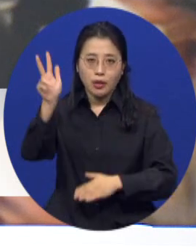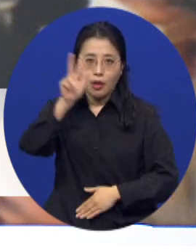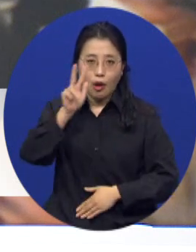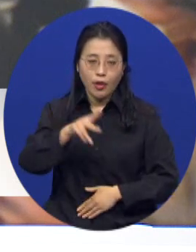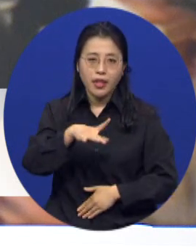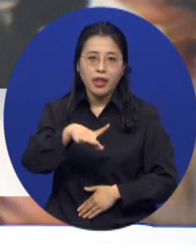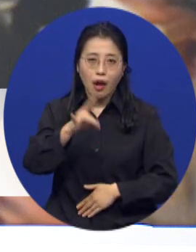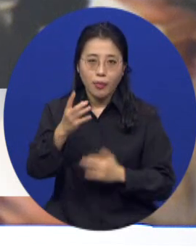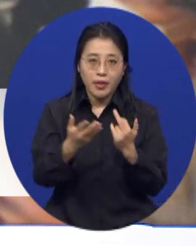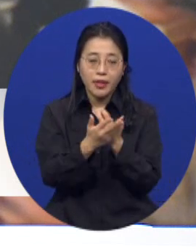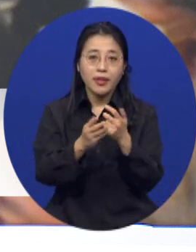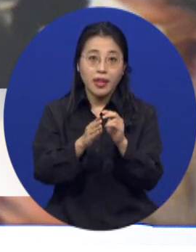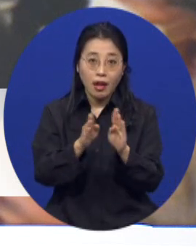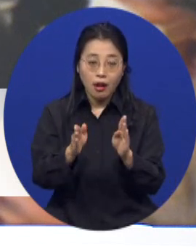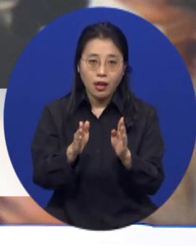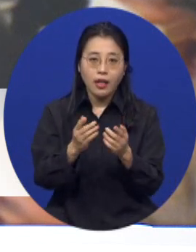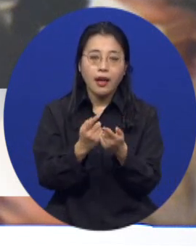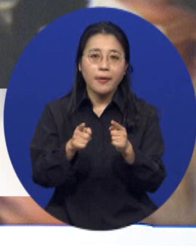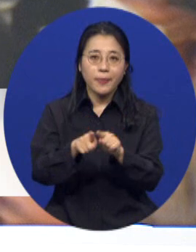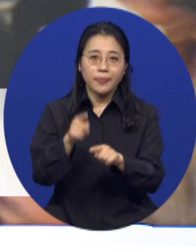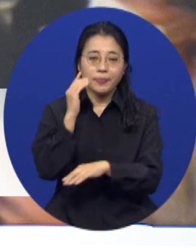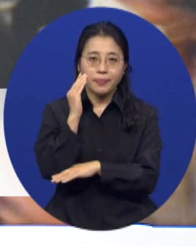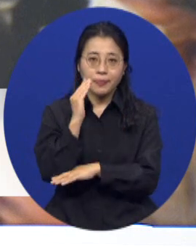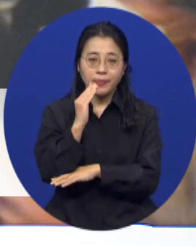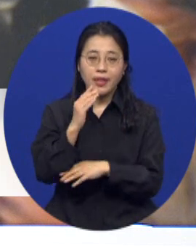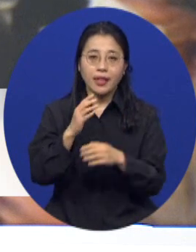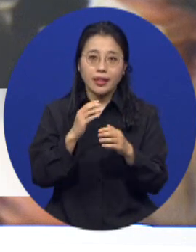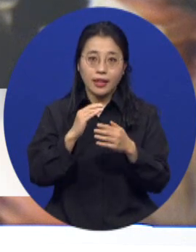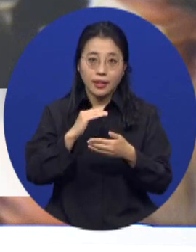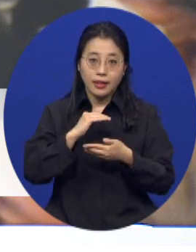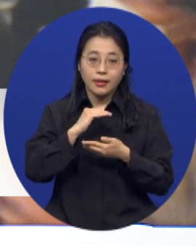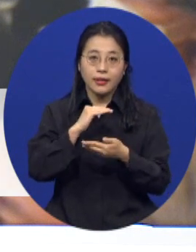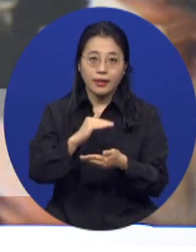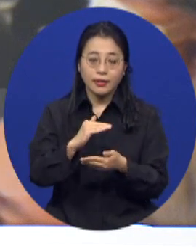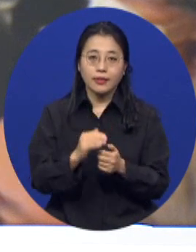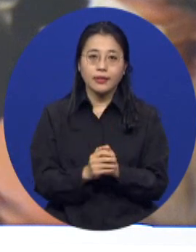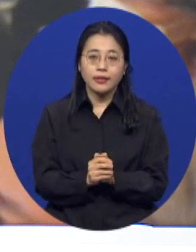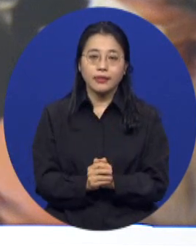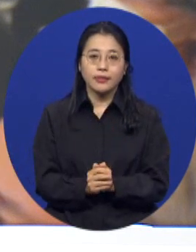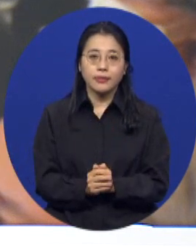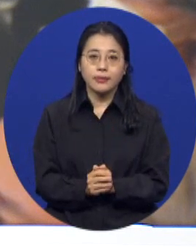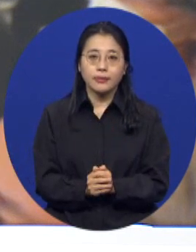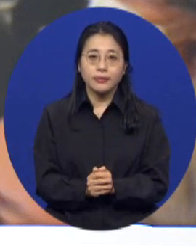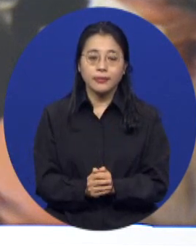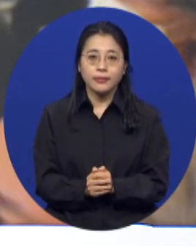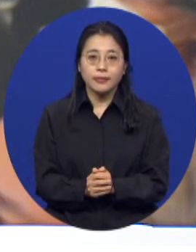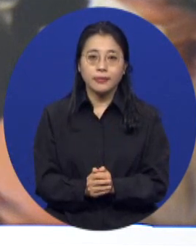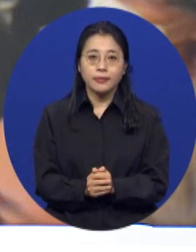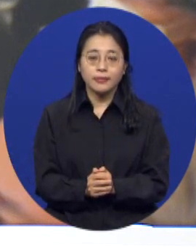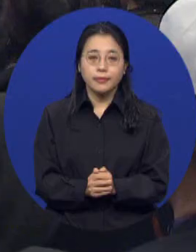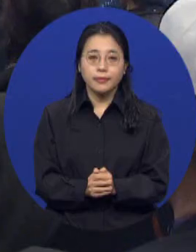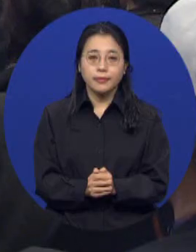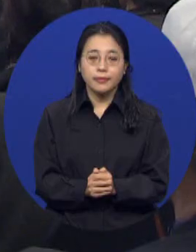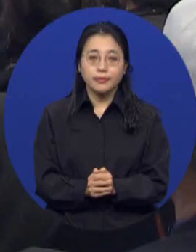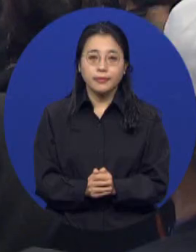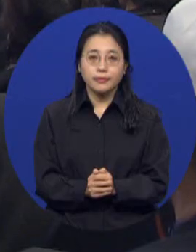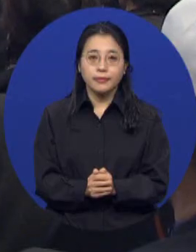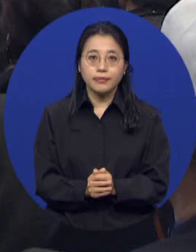열린 합동연설회에서 후보들은 지역 표심 잡기에 나섰습니다. 권혁태 기자입니다.